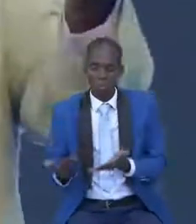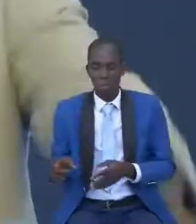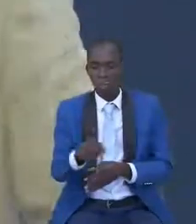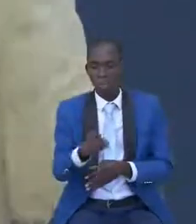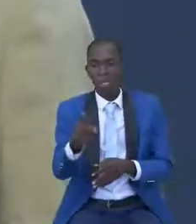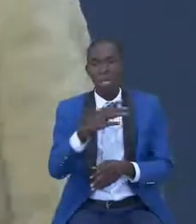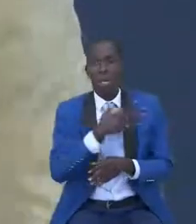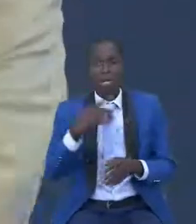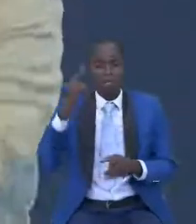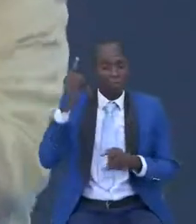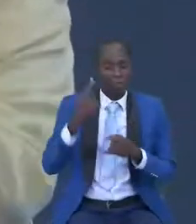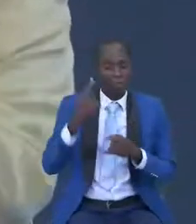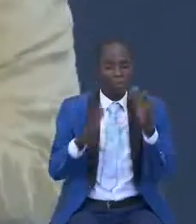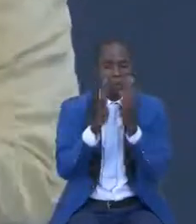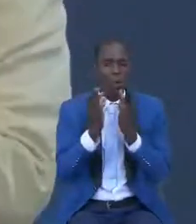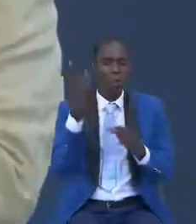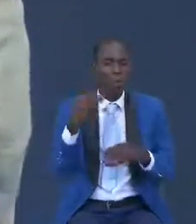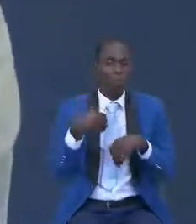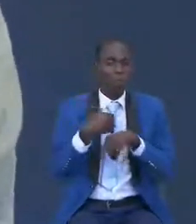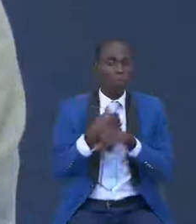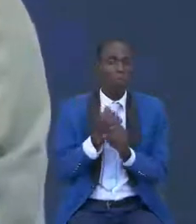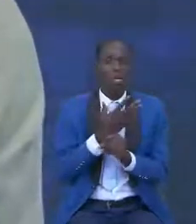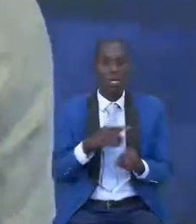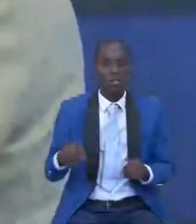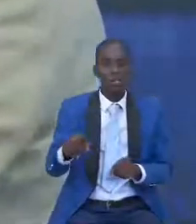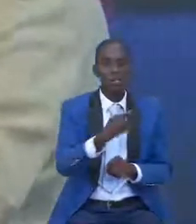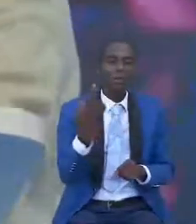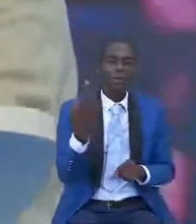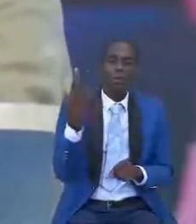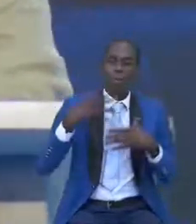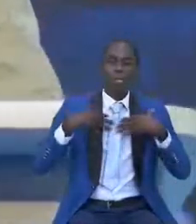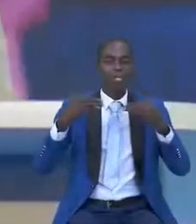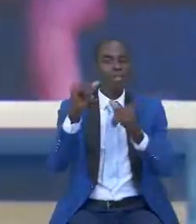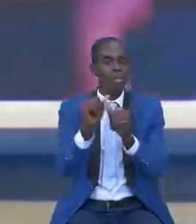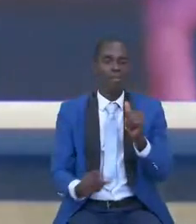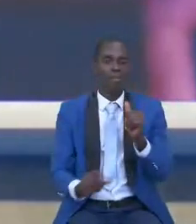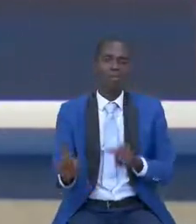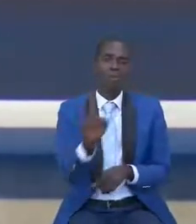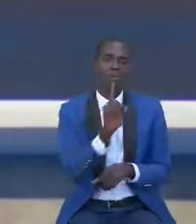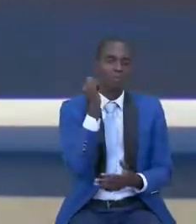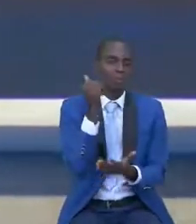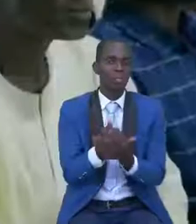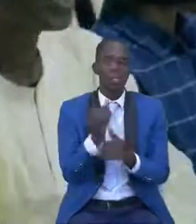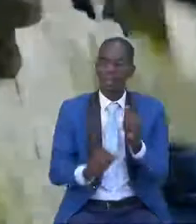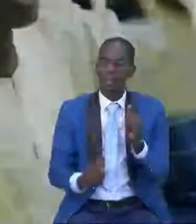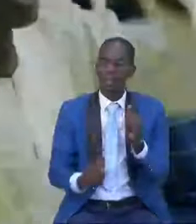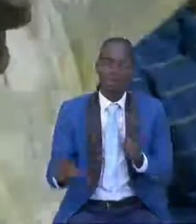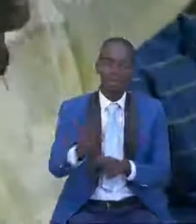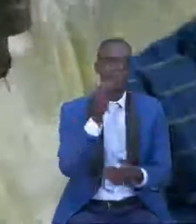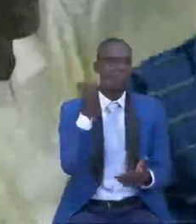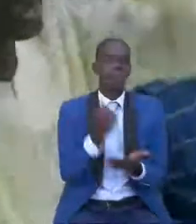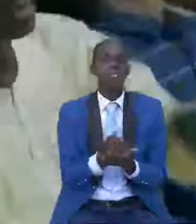malades, et qu'on les amenait, ensuite, à la dernière prière, et ils étaient tous